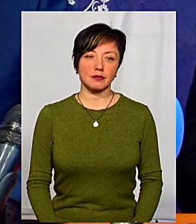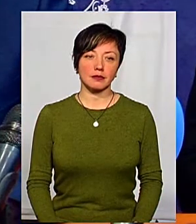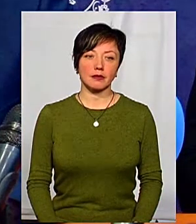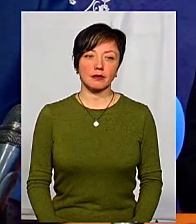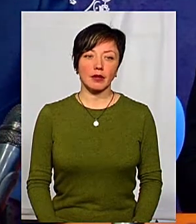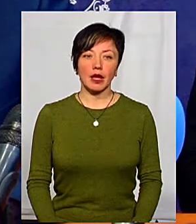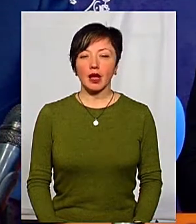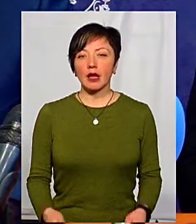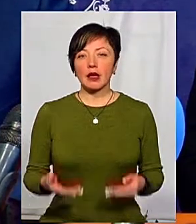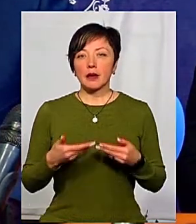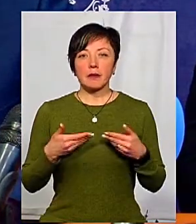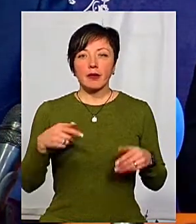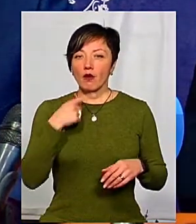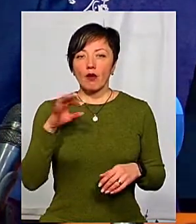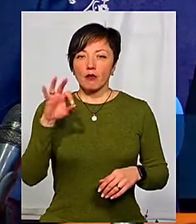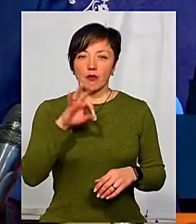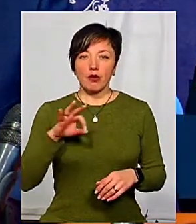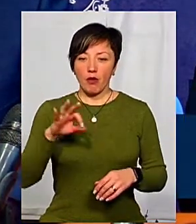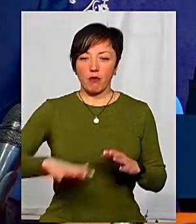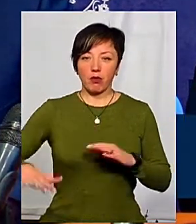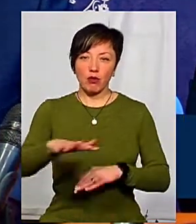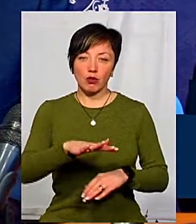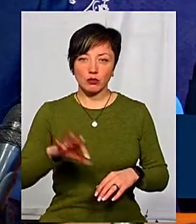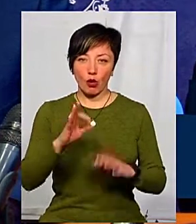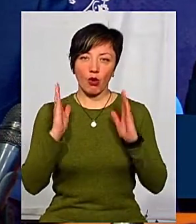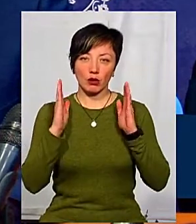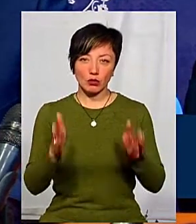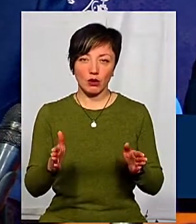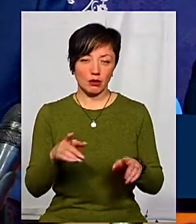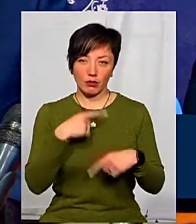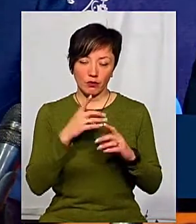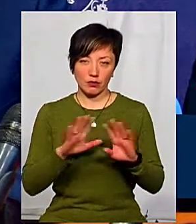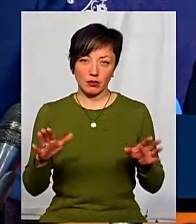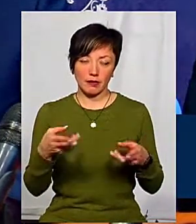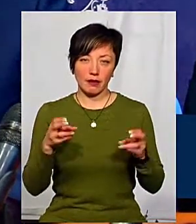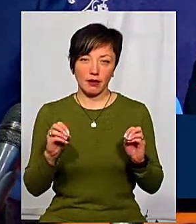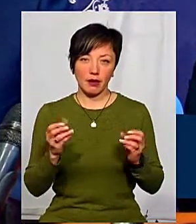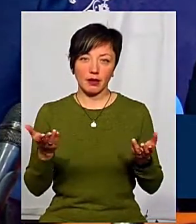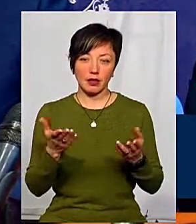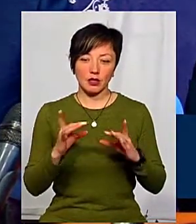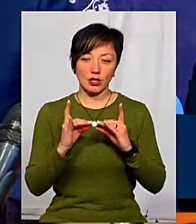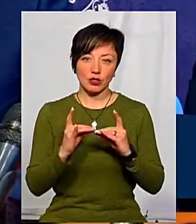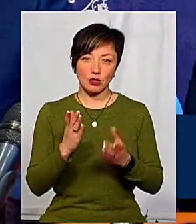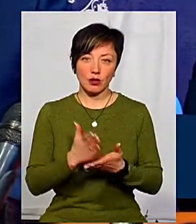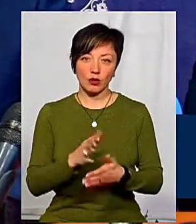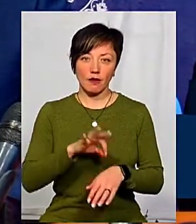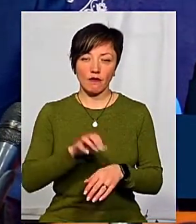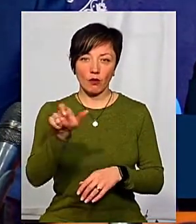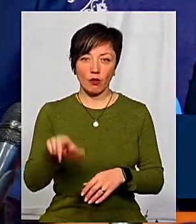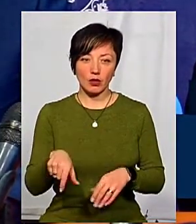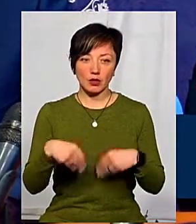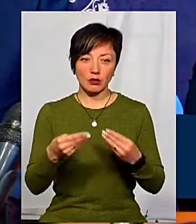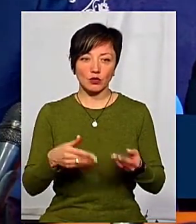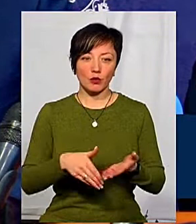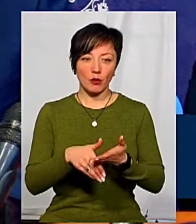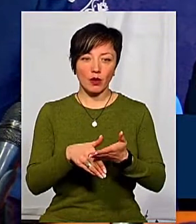Ми не говоримо більше про квадратні метри, ми більше не говоримо про коридори, де, скажімо так, про якесь ліжко, де знаходиться хворий і йому там надають